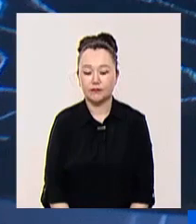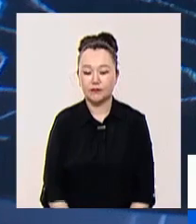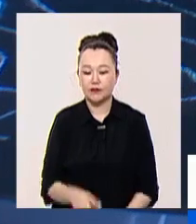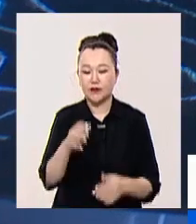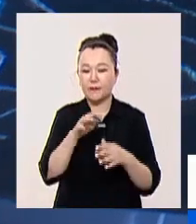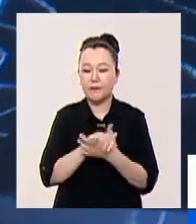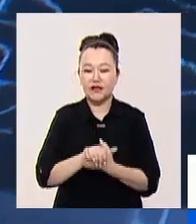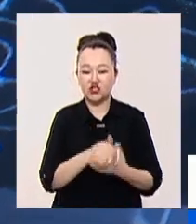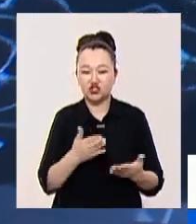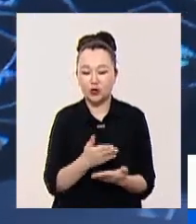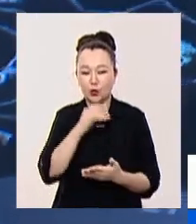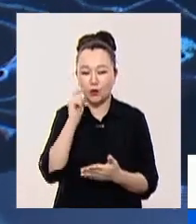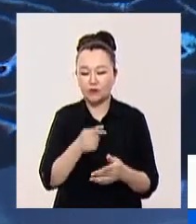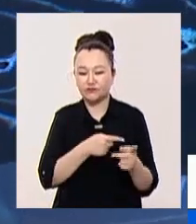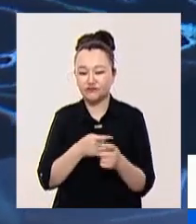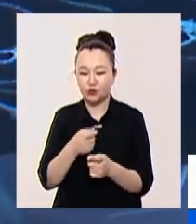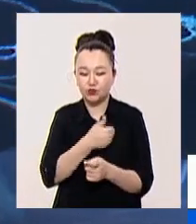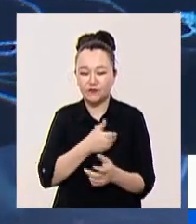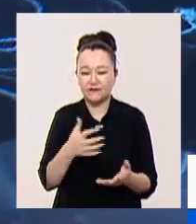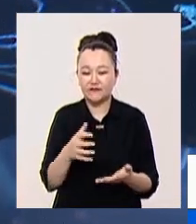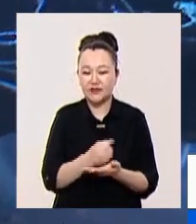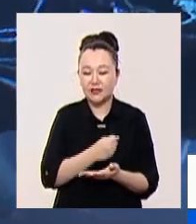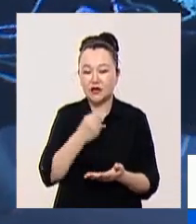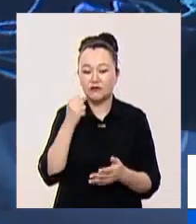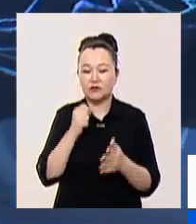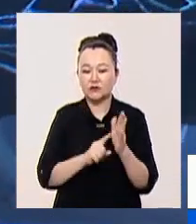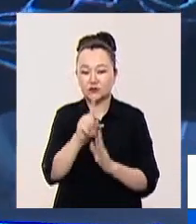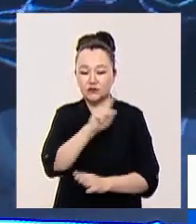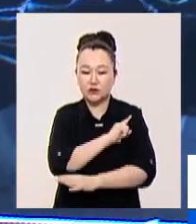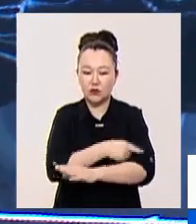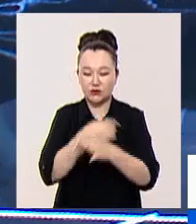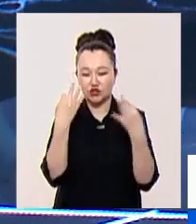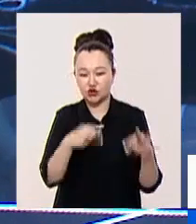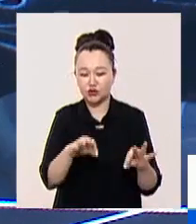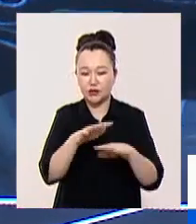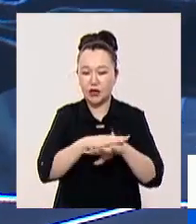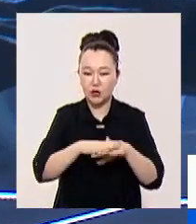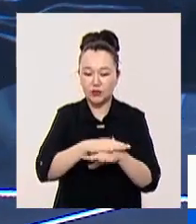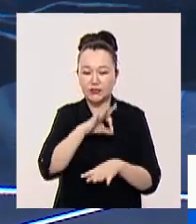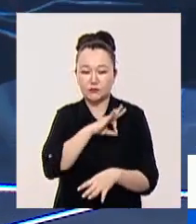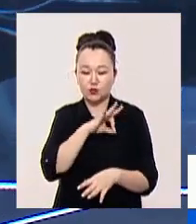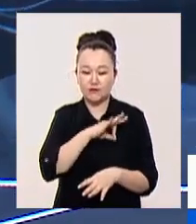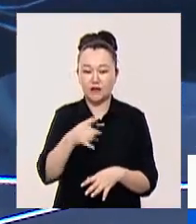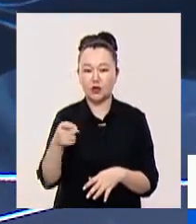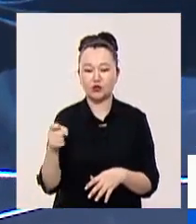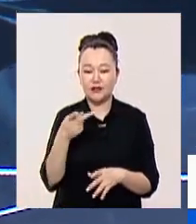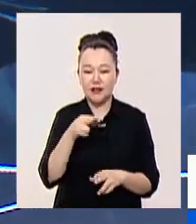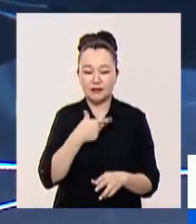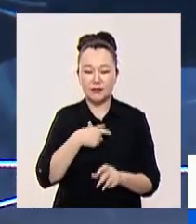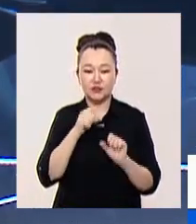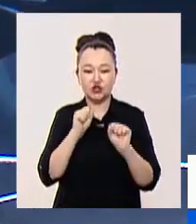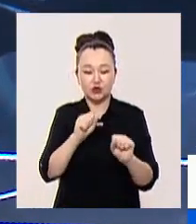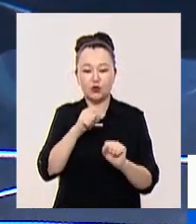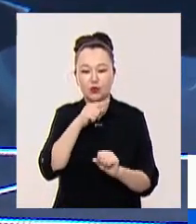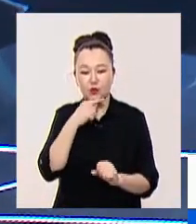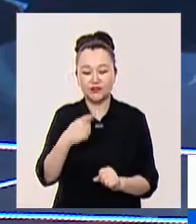Мирные жители Украины вооружаются. На территории страны вступил в силу закон, разрешающий населению использовать оружие для сопротивления